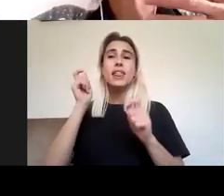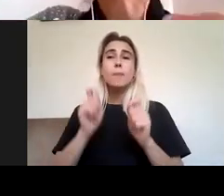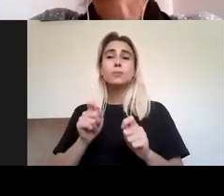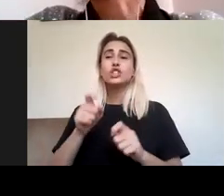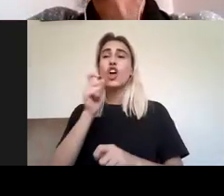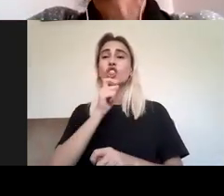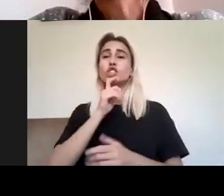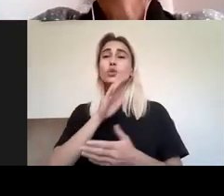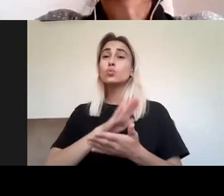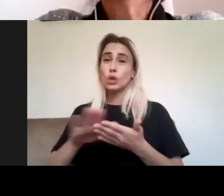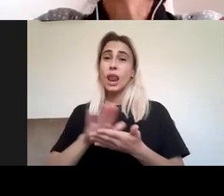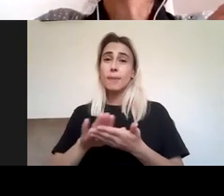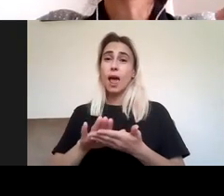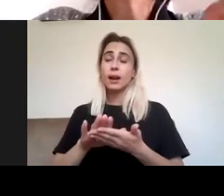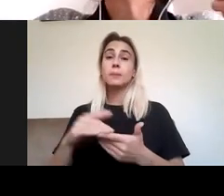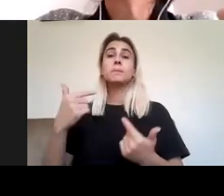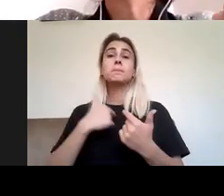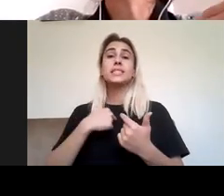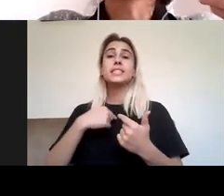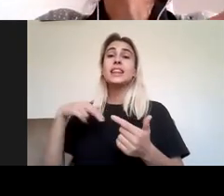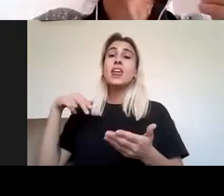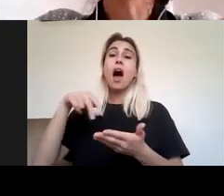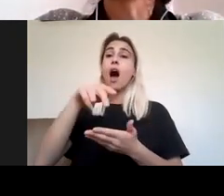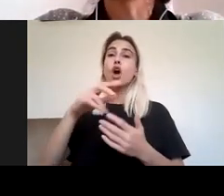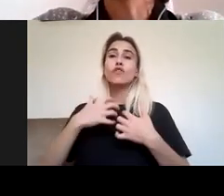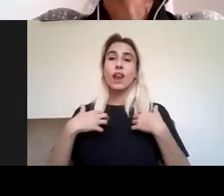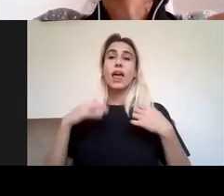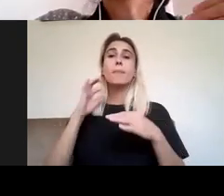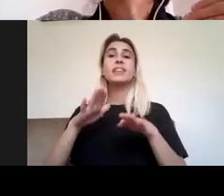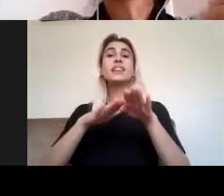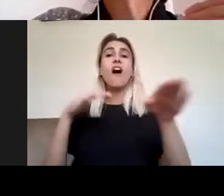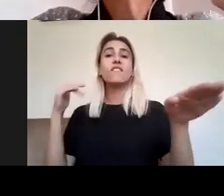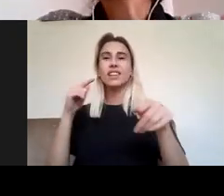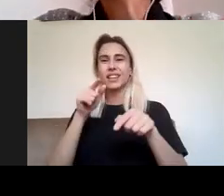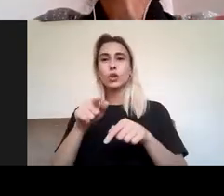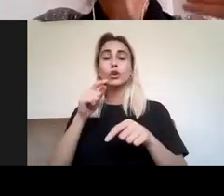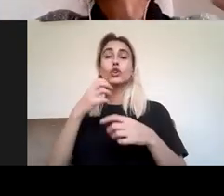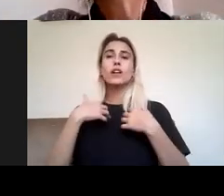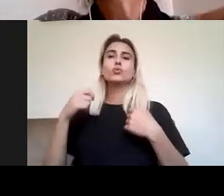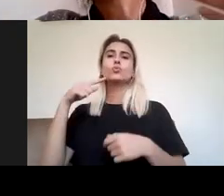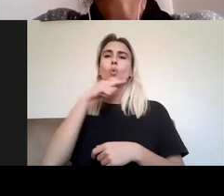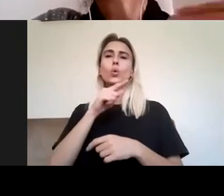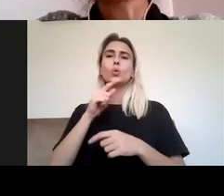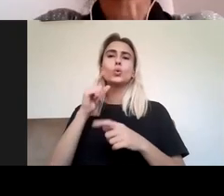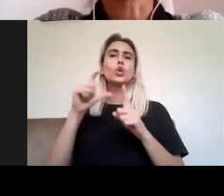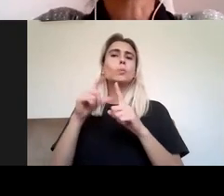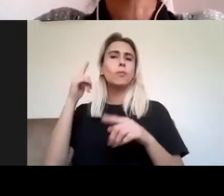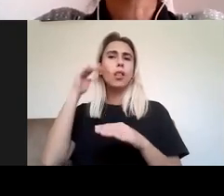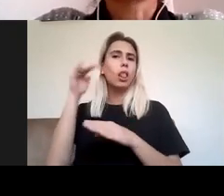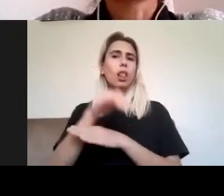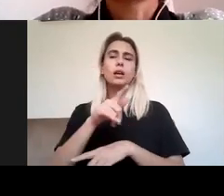yanlış düzenlemeler bizleri yaya güvenliğini ve trafik güvenliğini zor duruma sokacak sonuçlara sebebiyet